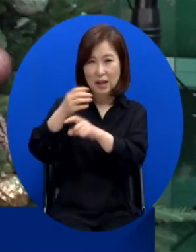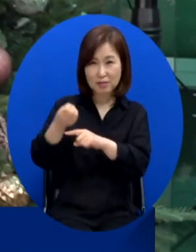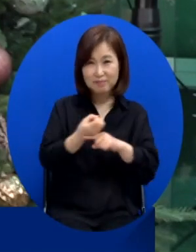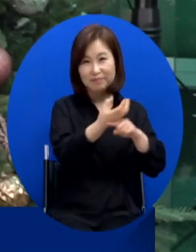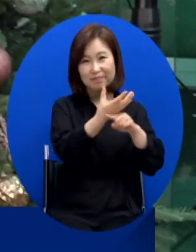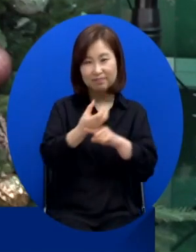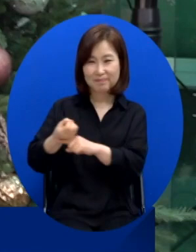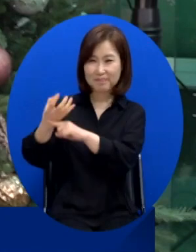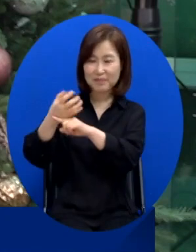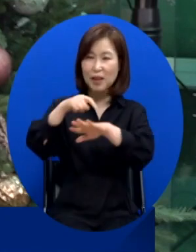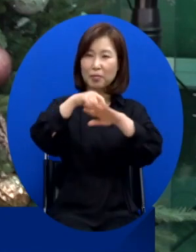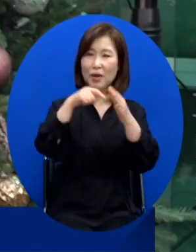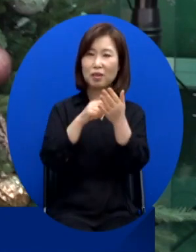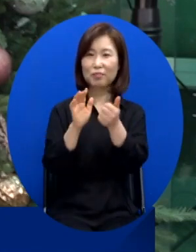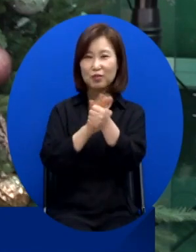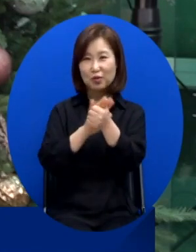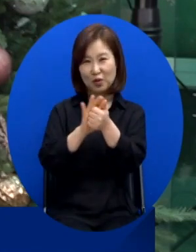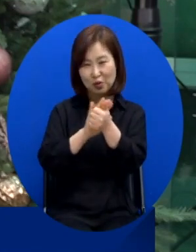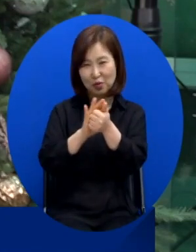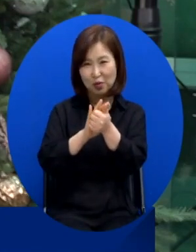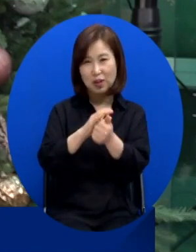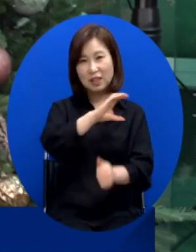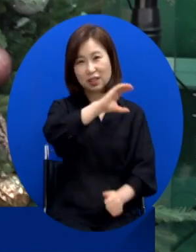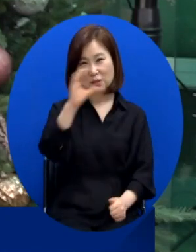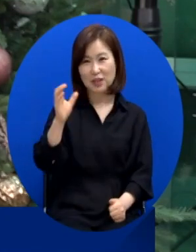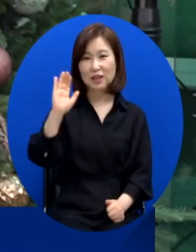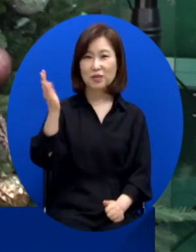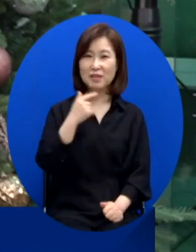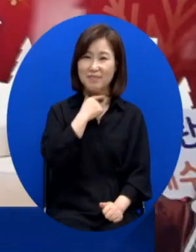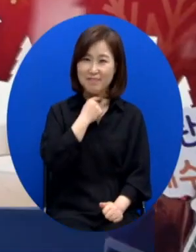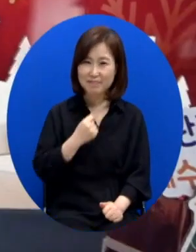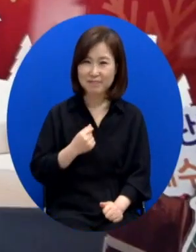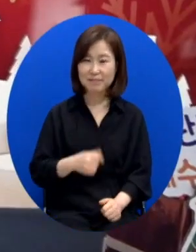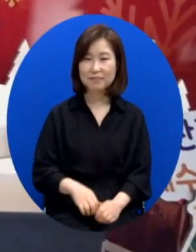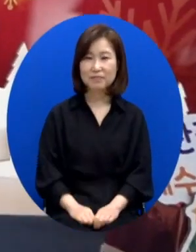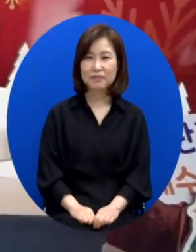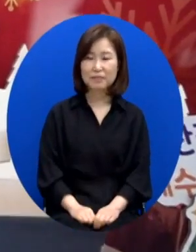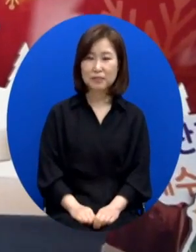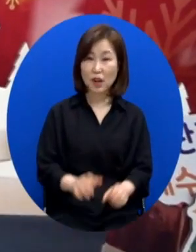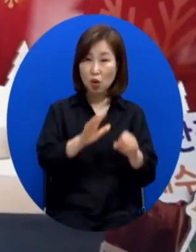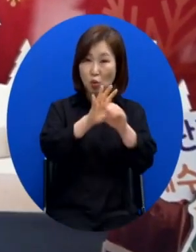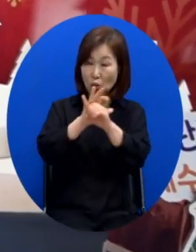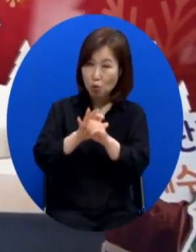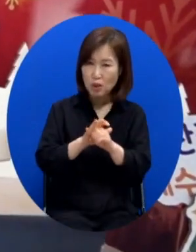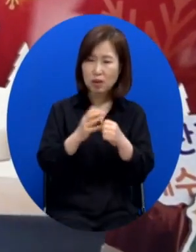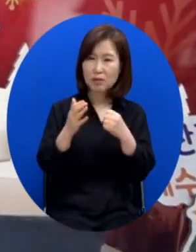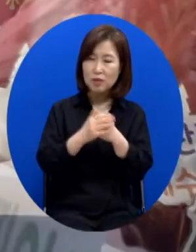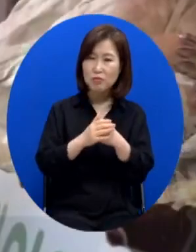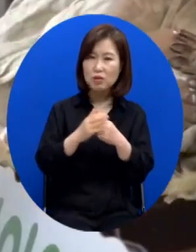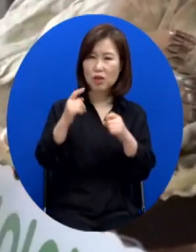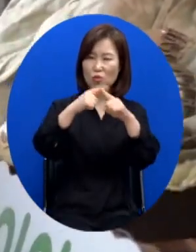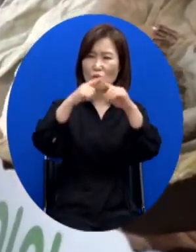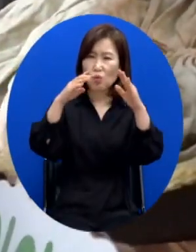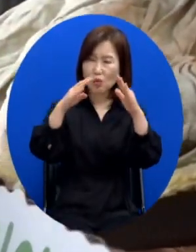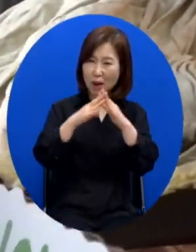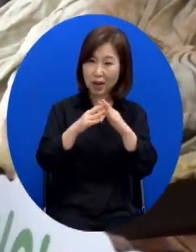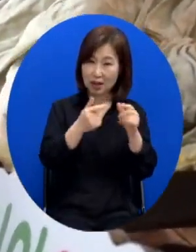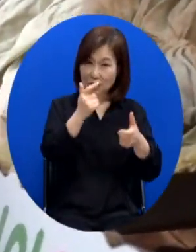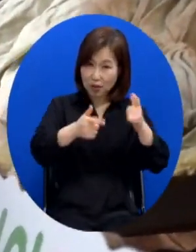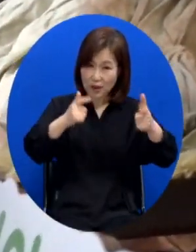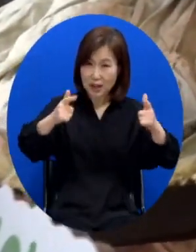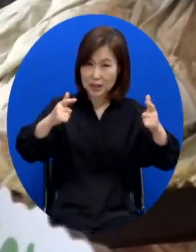사랑을 나누고 마음을 위로하는 그런 성탄의 계절이 되었으면 좋겠습니다. 코로나19 여파에 한국교회는 다양한